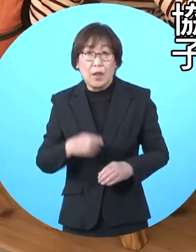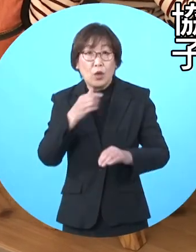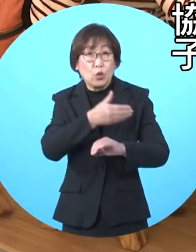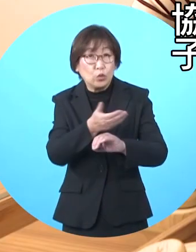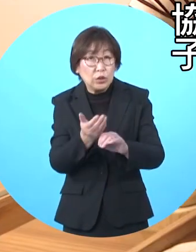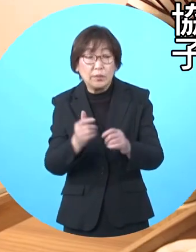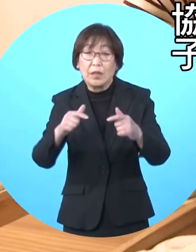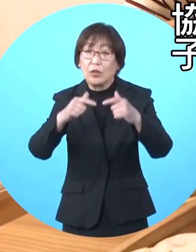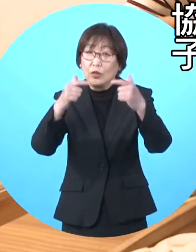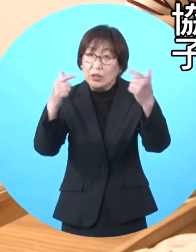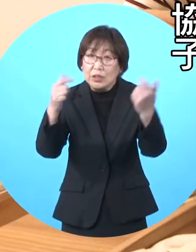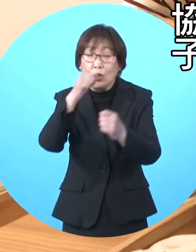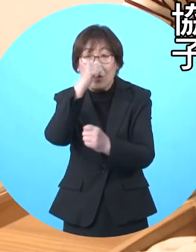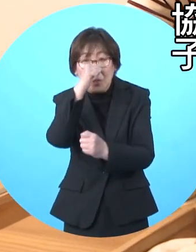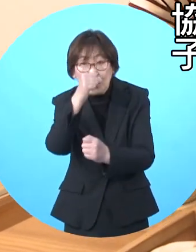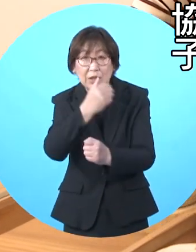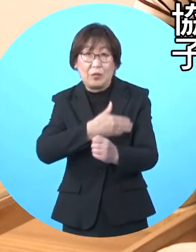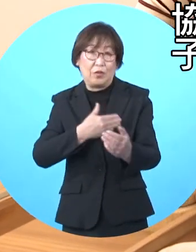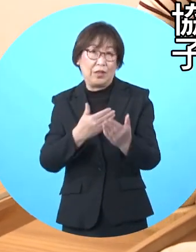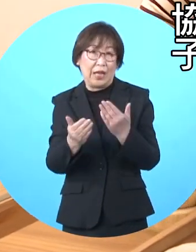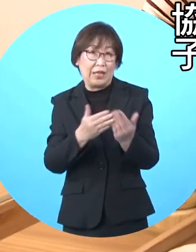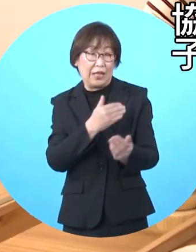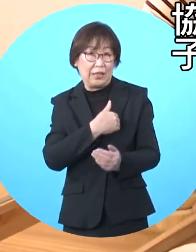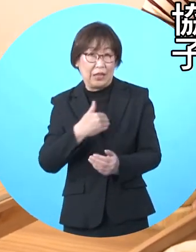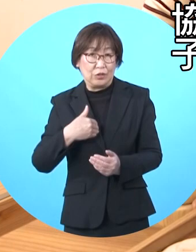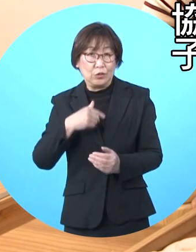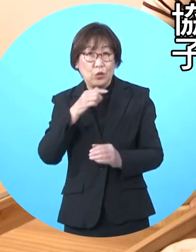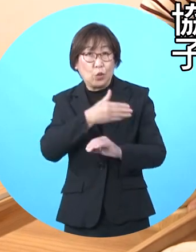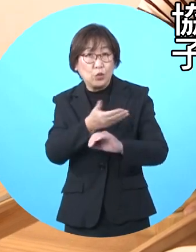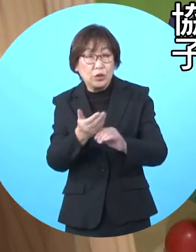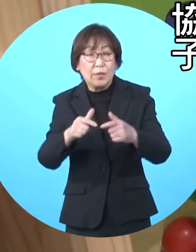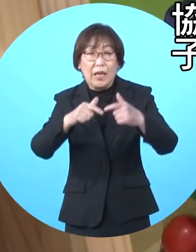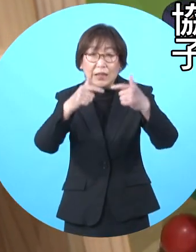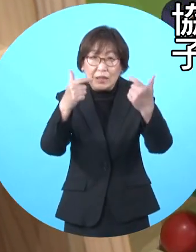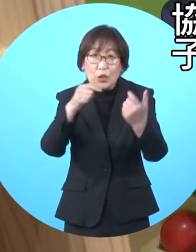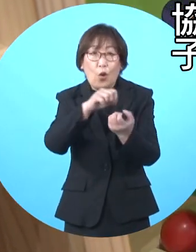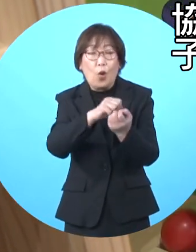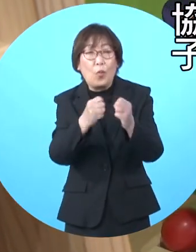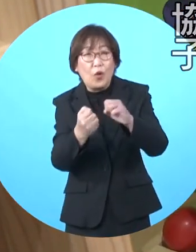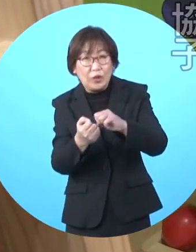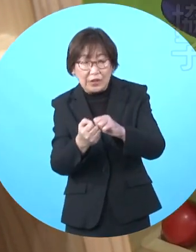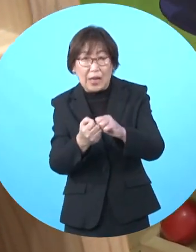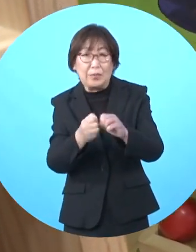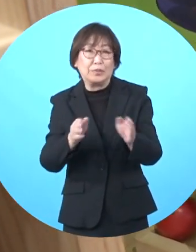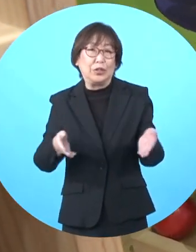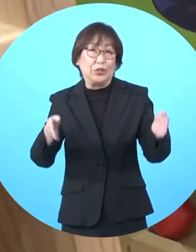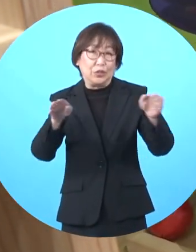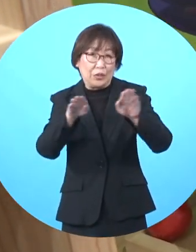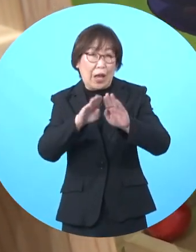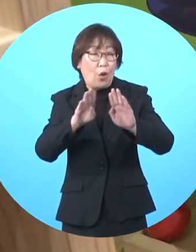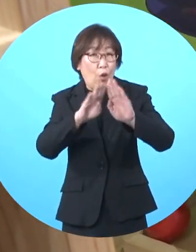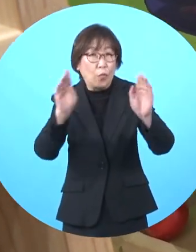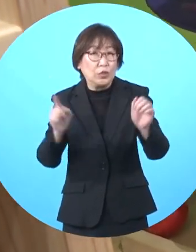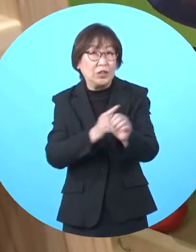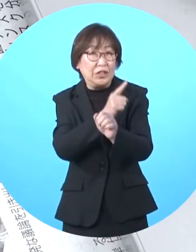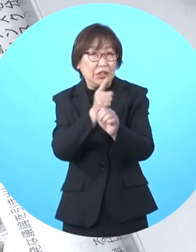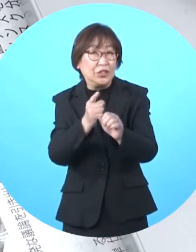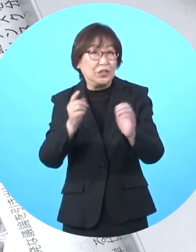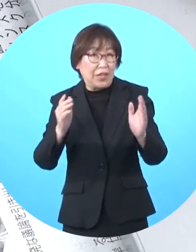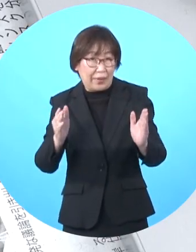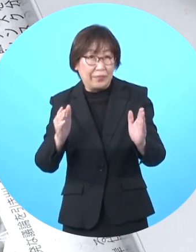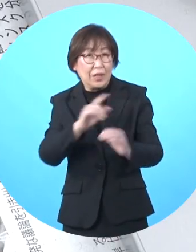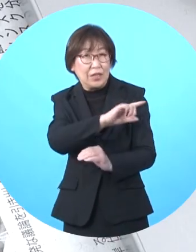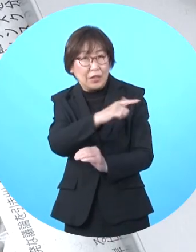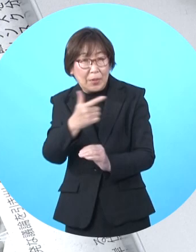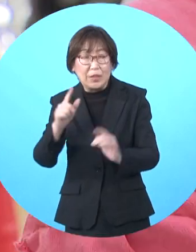徳島の木の魅力を体感できる徳島木のおもちゃ美術館がオープン1周年を迎え、さまざまな関連イベ